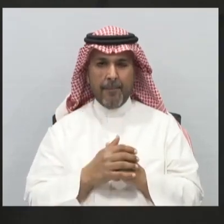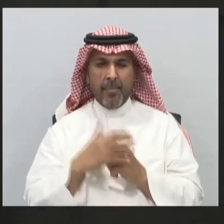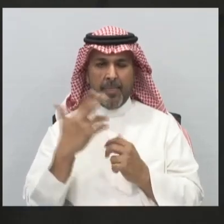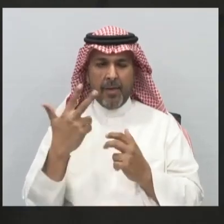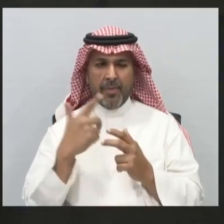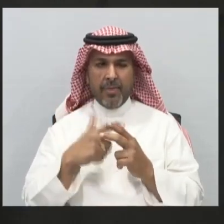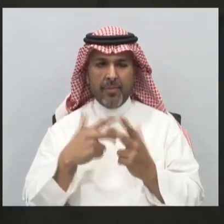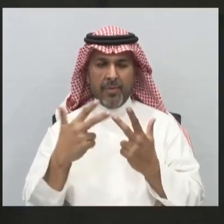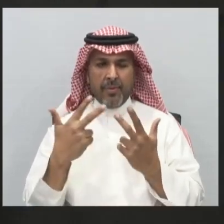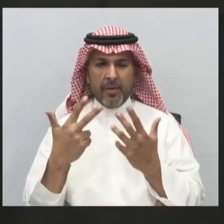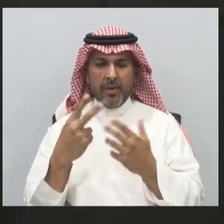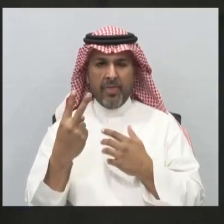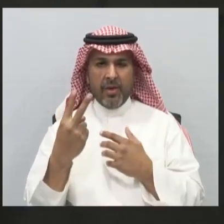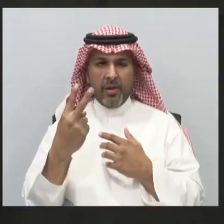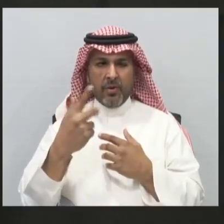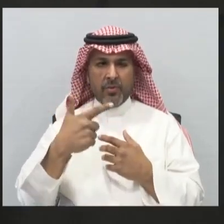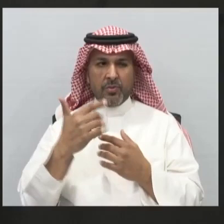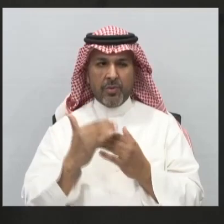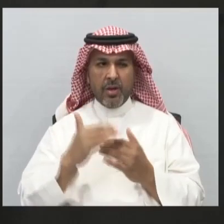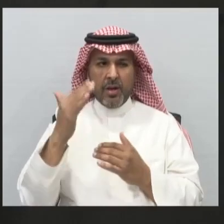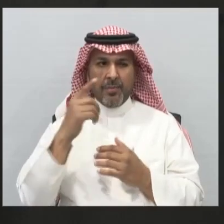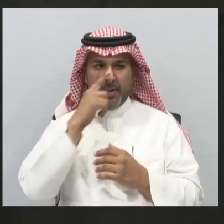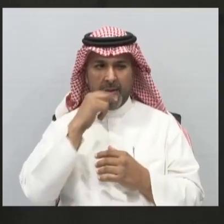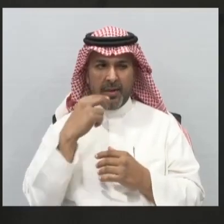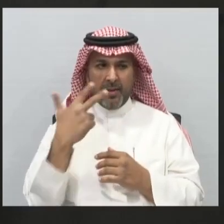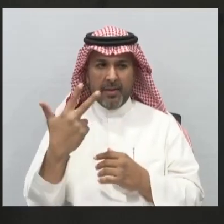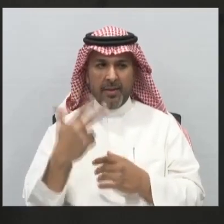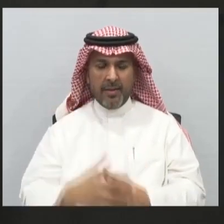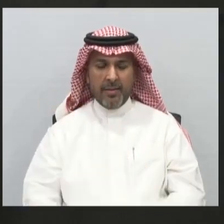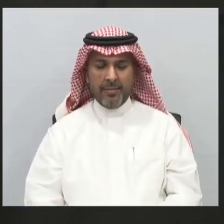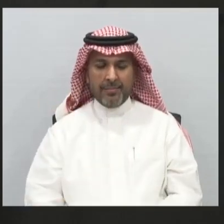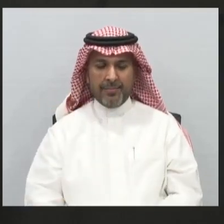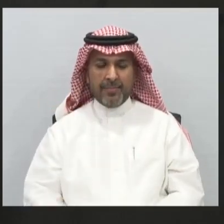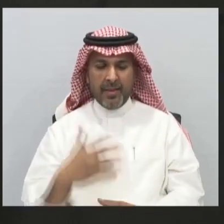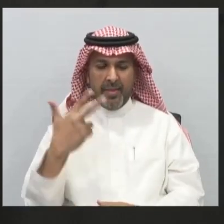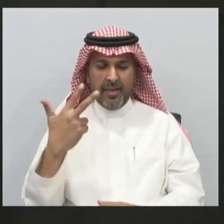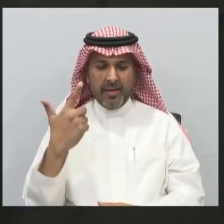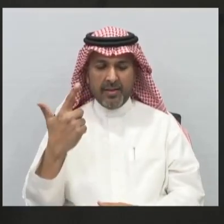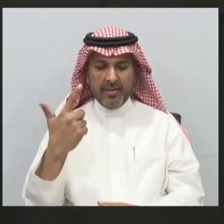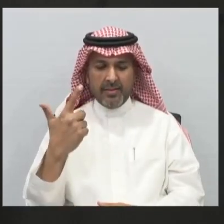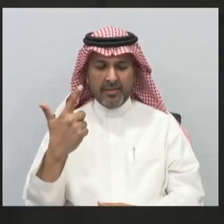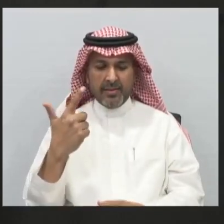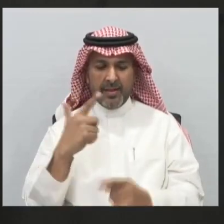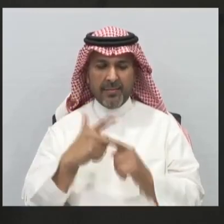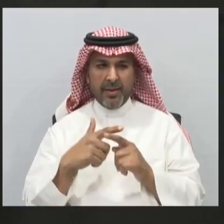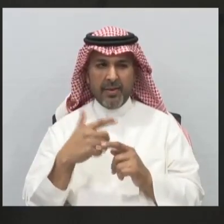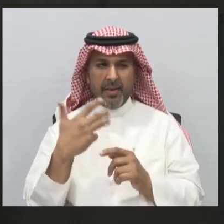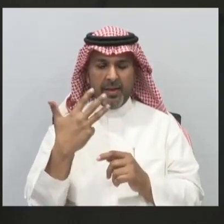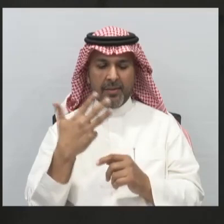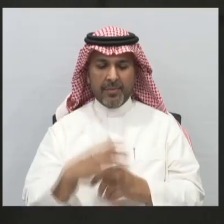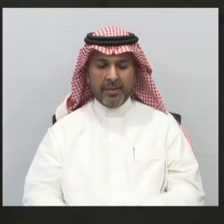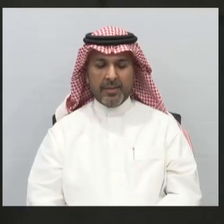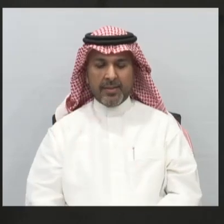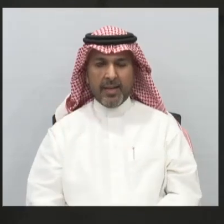الثمانيه ضرب تسعه اثنين وسبعين انا ما استطيع انا عندي 68 فقط لذلك راح اخذ قريب ولكن قريب